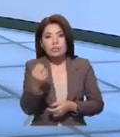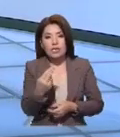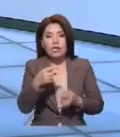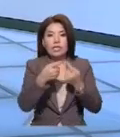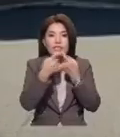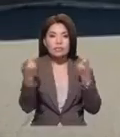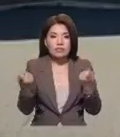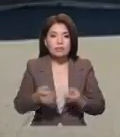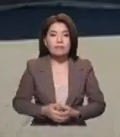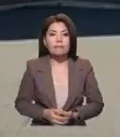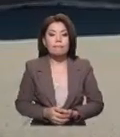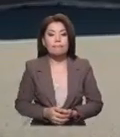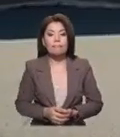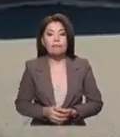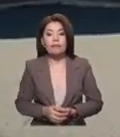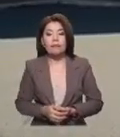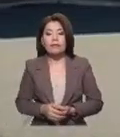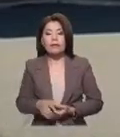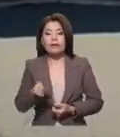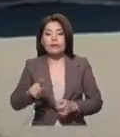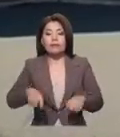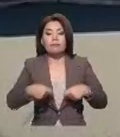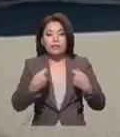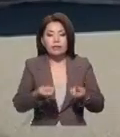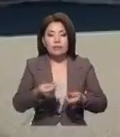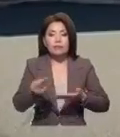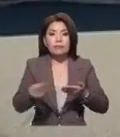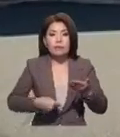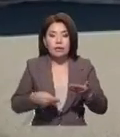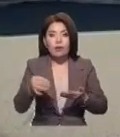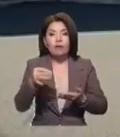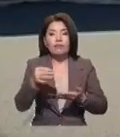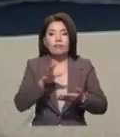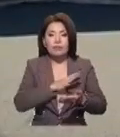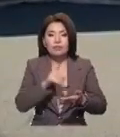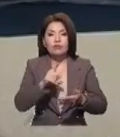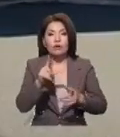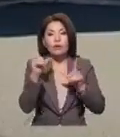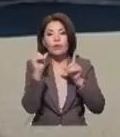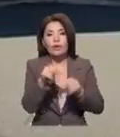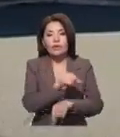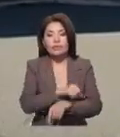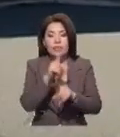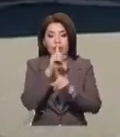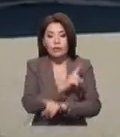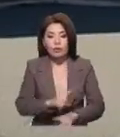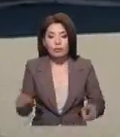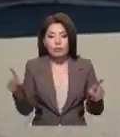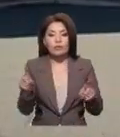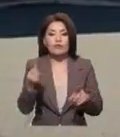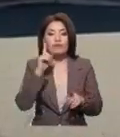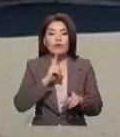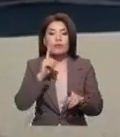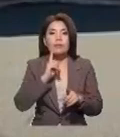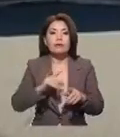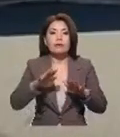гостиницы. Администрация учреждения вручает осужденному предписание о выезде к месту отбывания наказания с указанием маршрута и времени пребывания